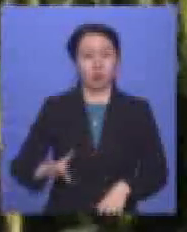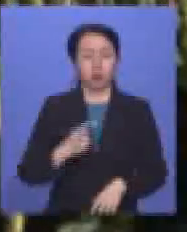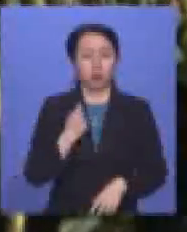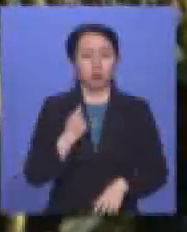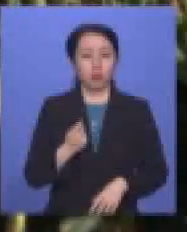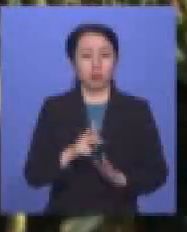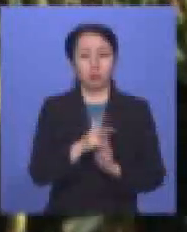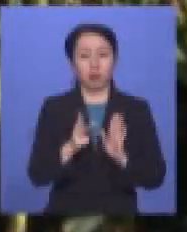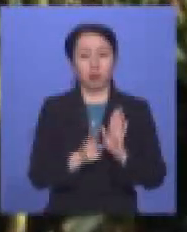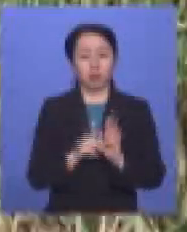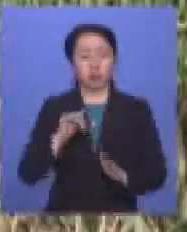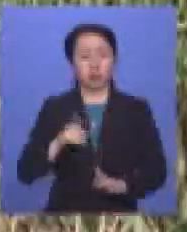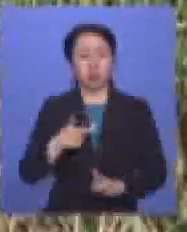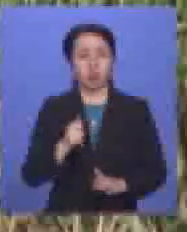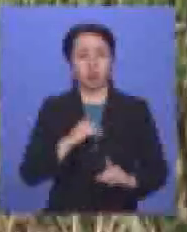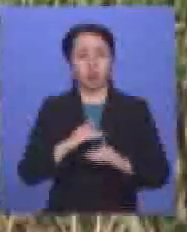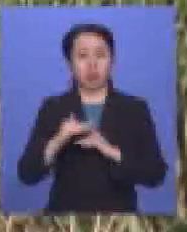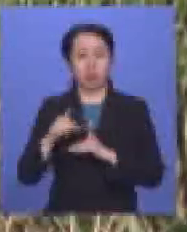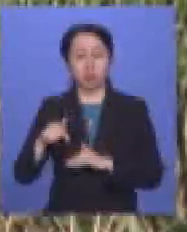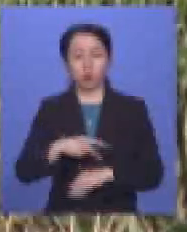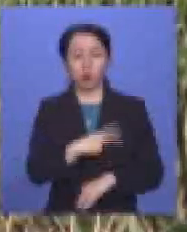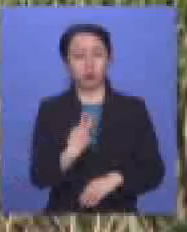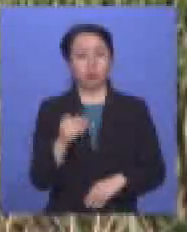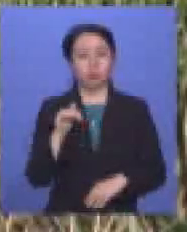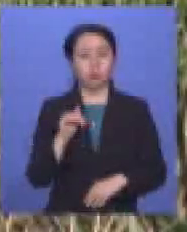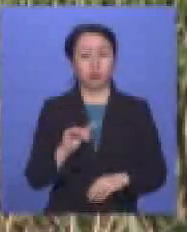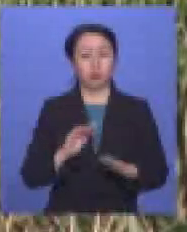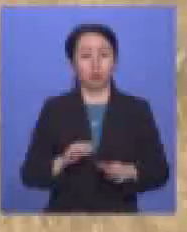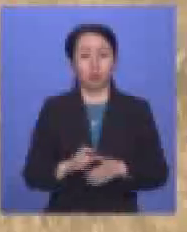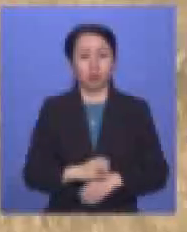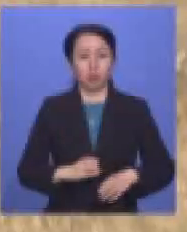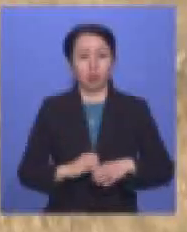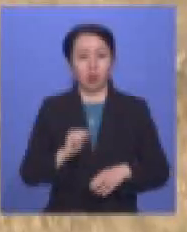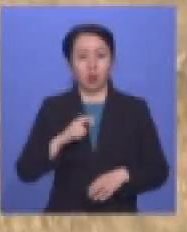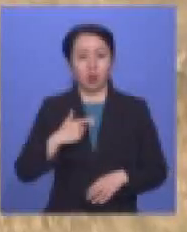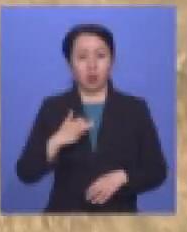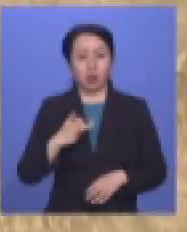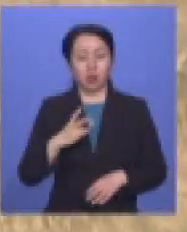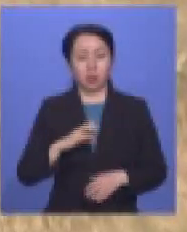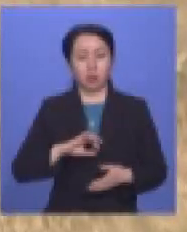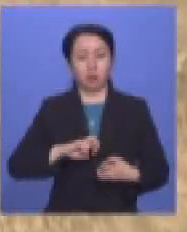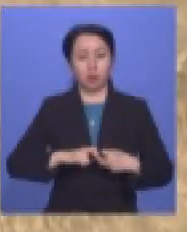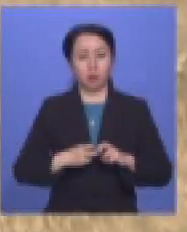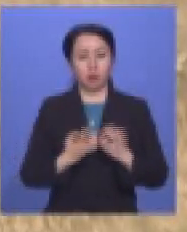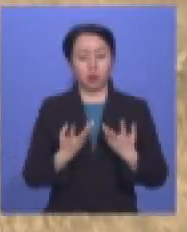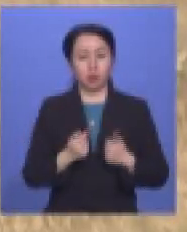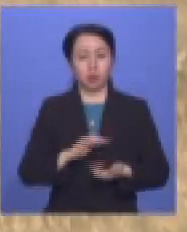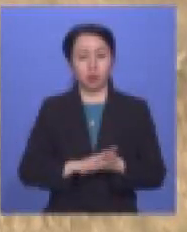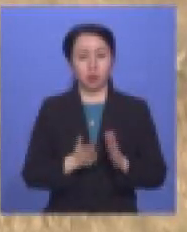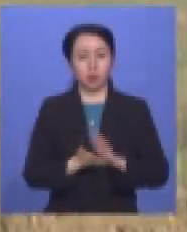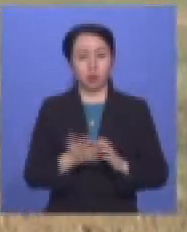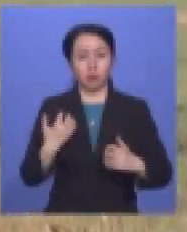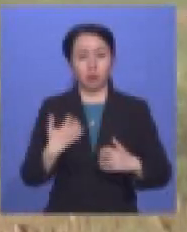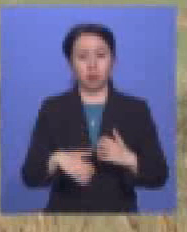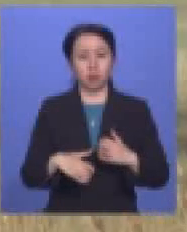хватало 18 тысяч гектаров пастбищ. Из них около 2 тысяч только жителям села Аралагаш. Проблему решили заключением меморандума